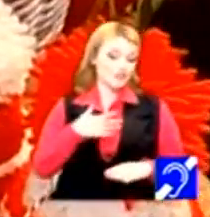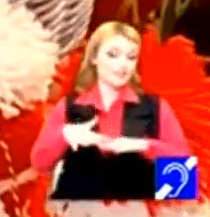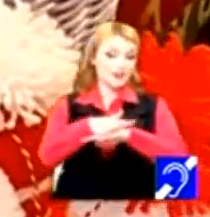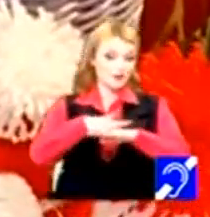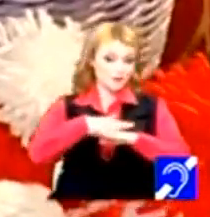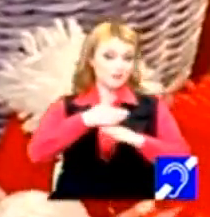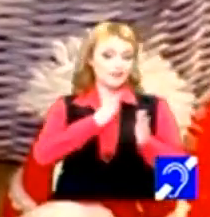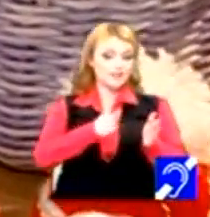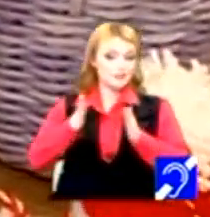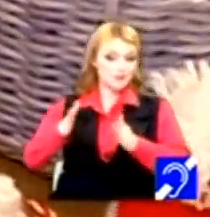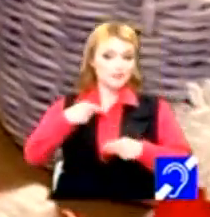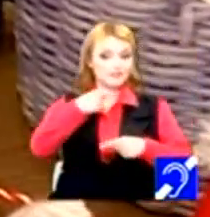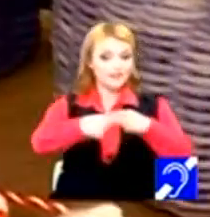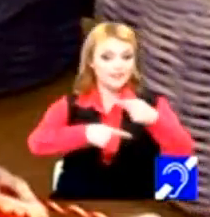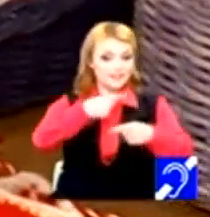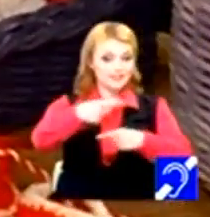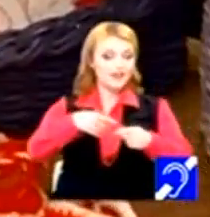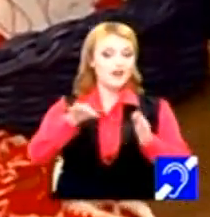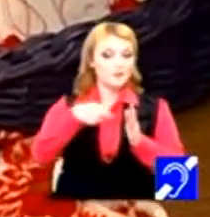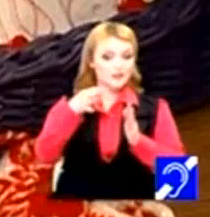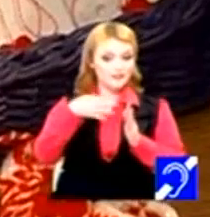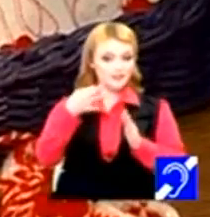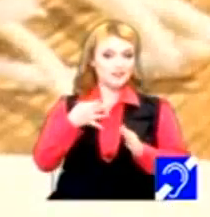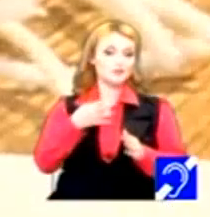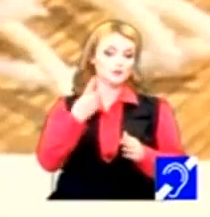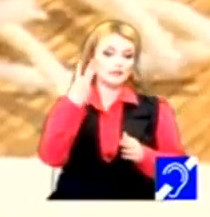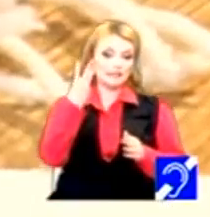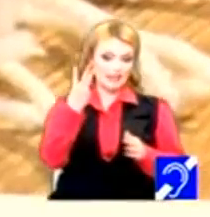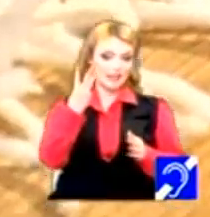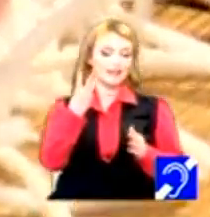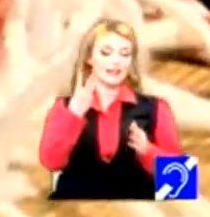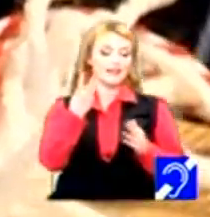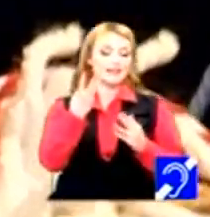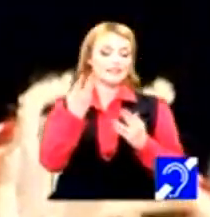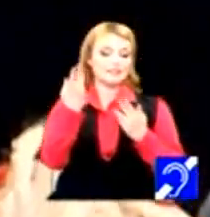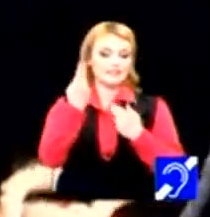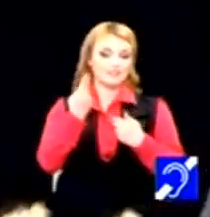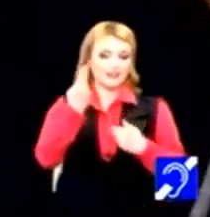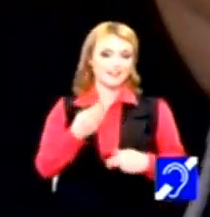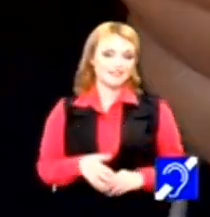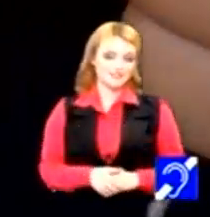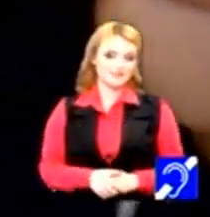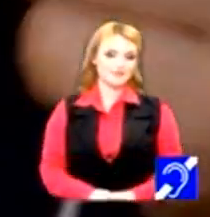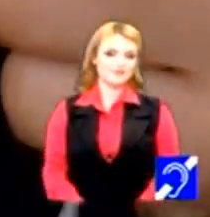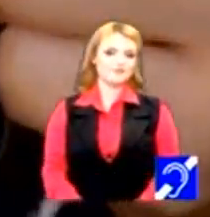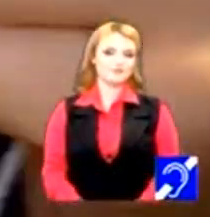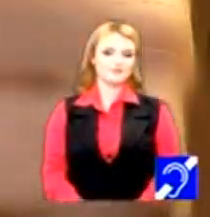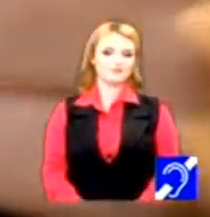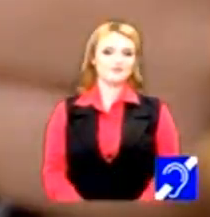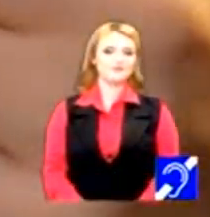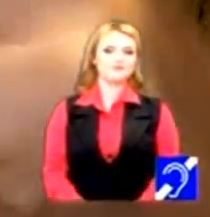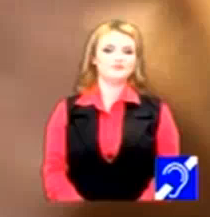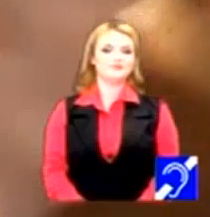tradițiile, Viorica Morar croșetează mărțișoare cu panglici tricolore. Instrumentele de bază sunt croșetul și ața. Eu de